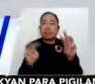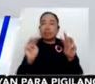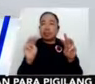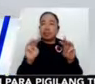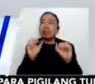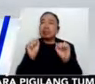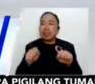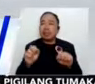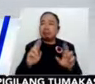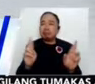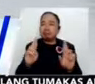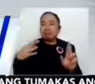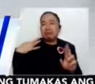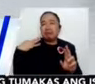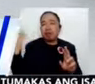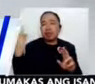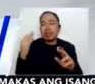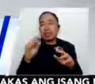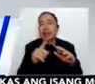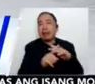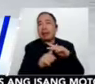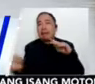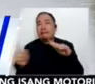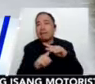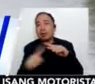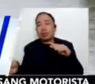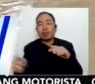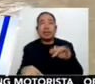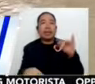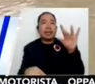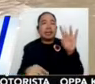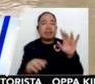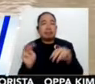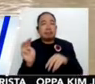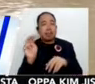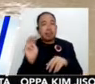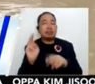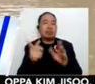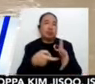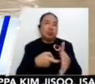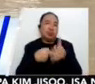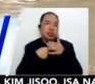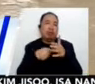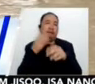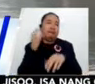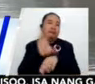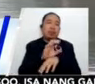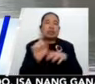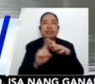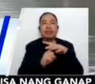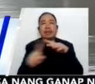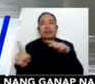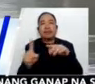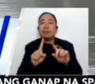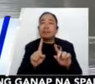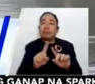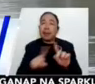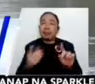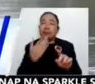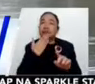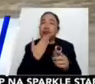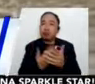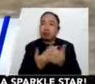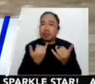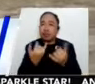evacuation at 18 meters naman ang mandatory evacuation. Mabuti na lamang at humupo ang pag-ulan kaninang umaga at